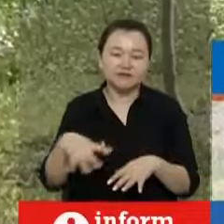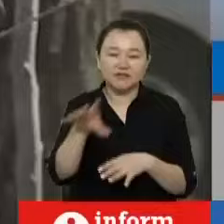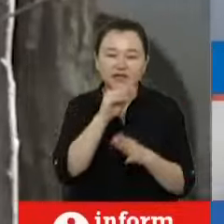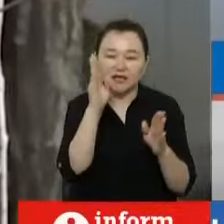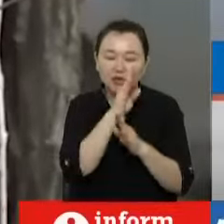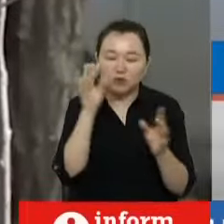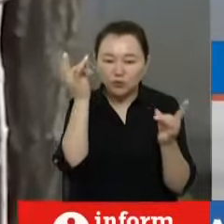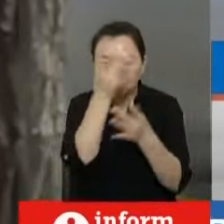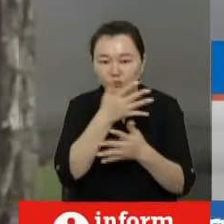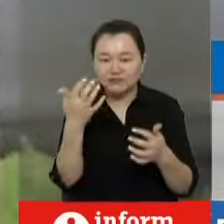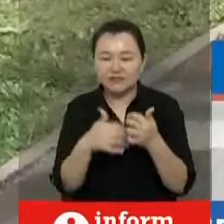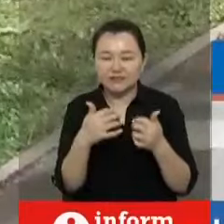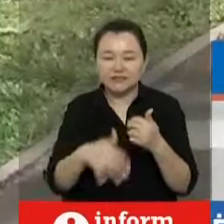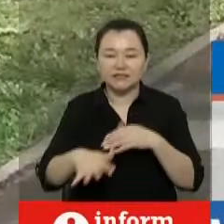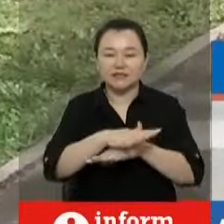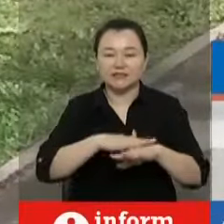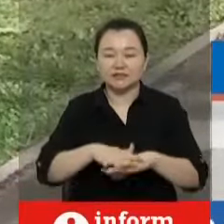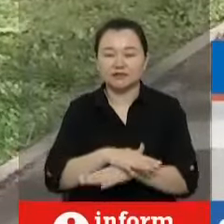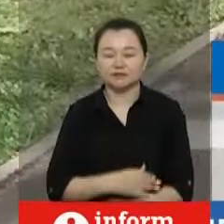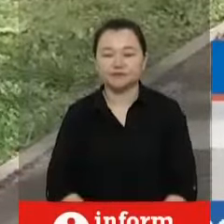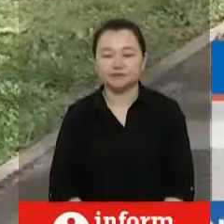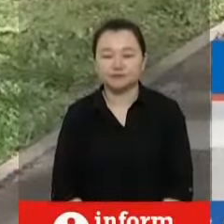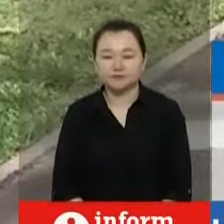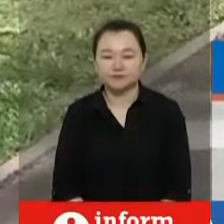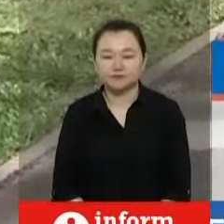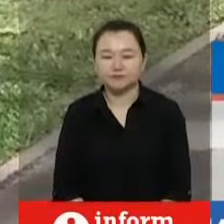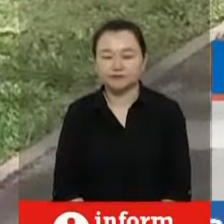экологической культуры среди населения. Наргиз Жанабекова, Информбюро, Алматы.